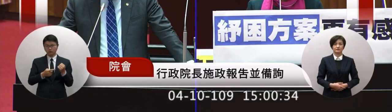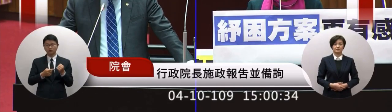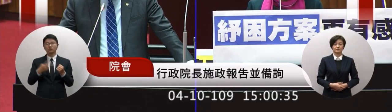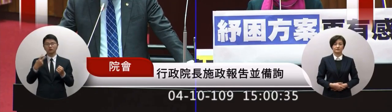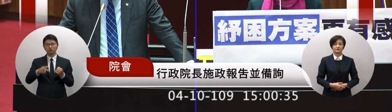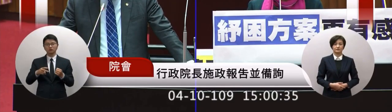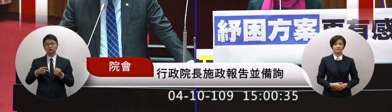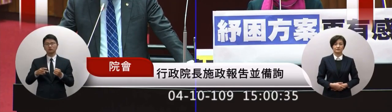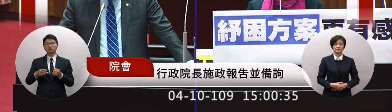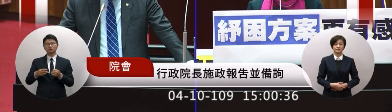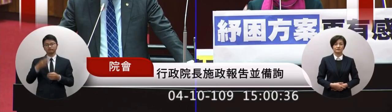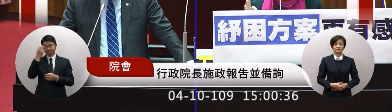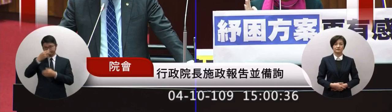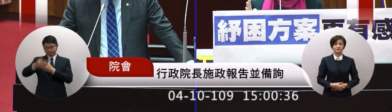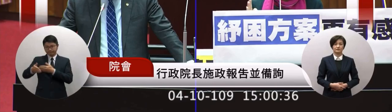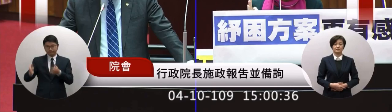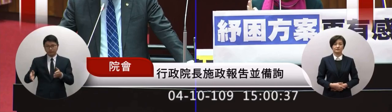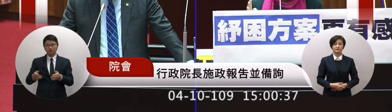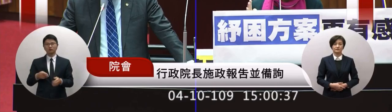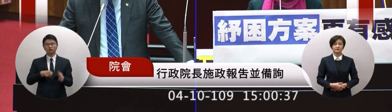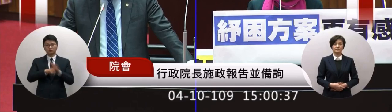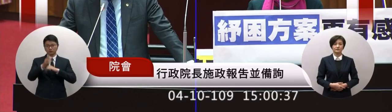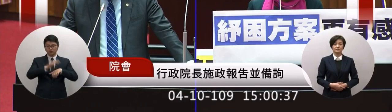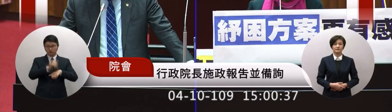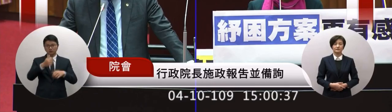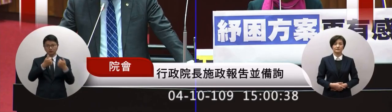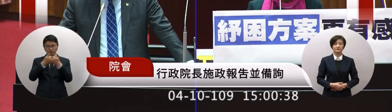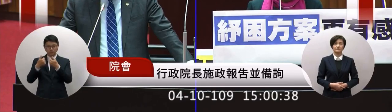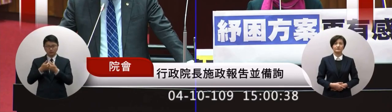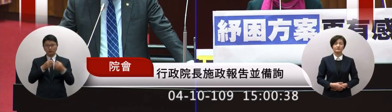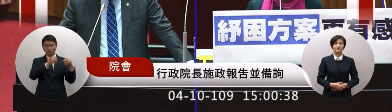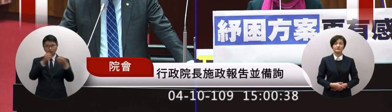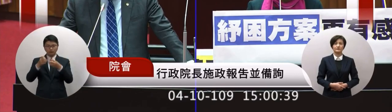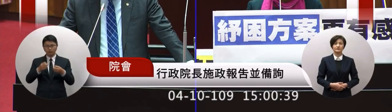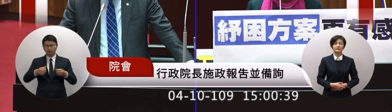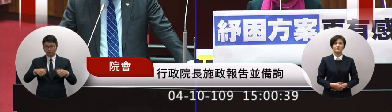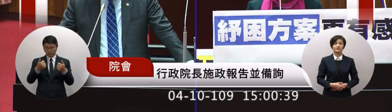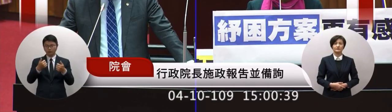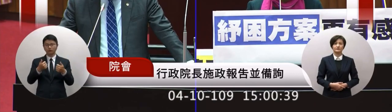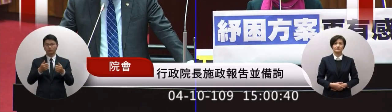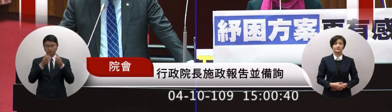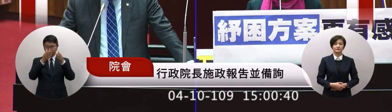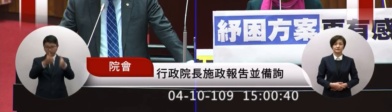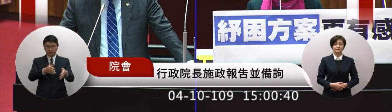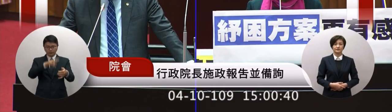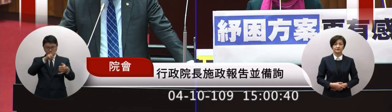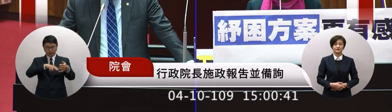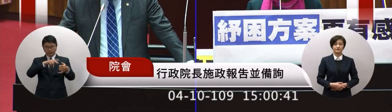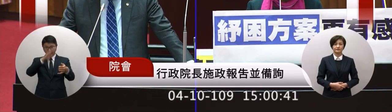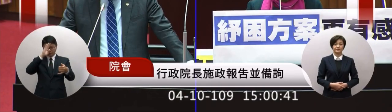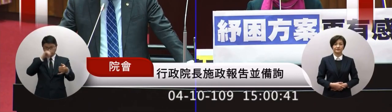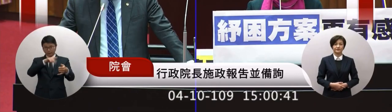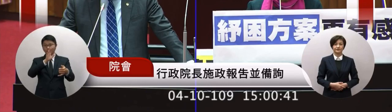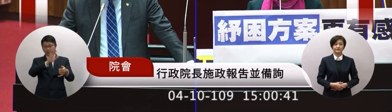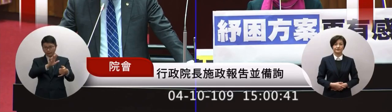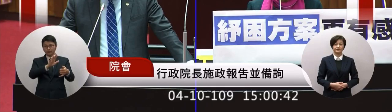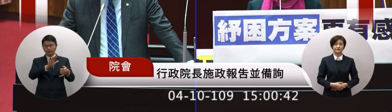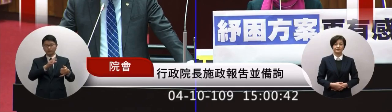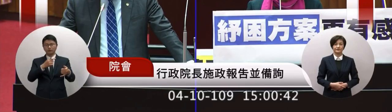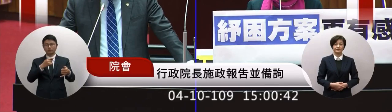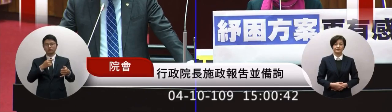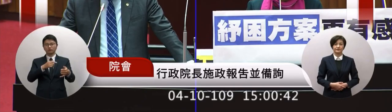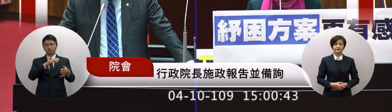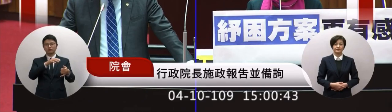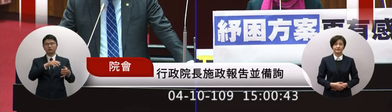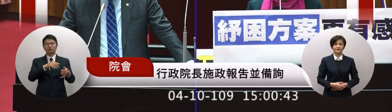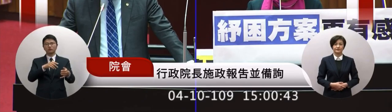空间也好，多方面去考量跟专家会议讨论出来以后，就先针对有症状的人呢才做后来